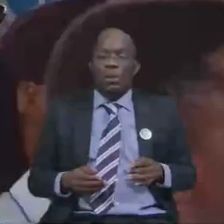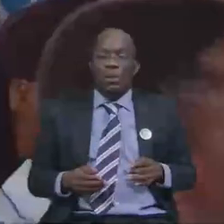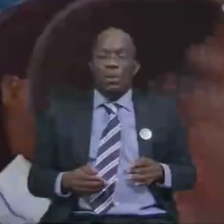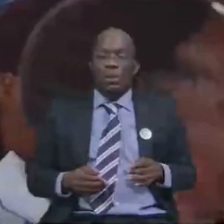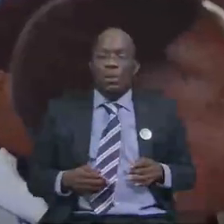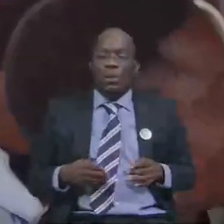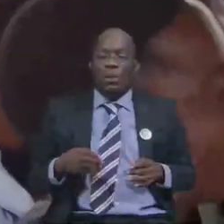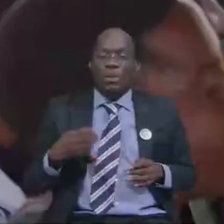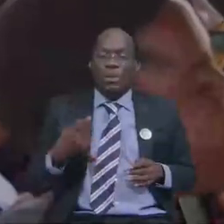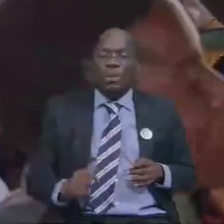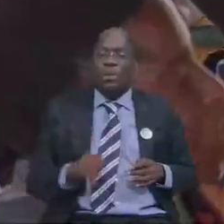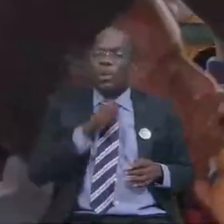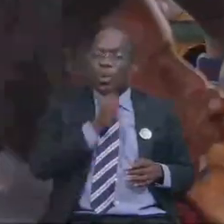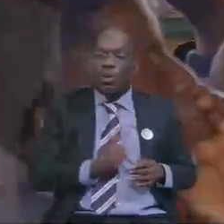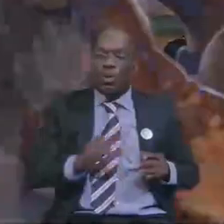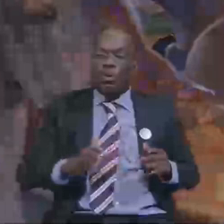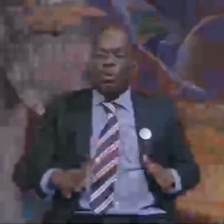ton ancienne vie